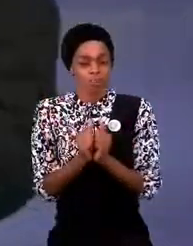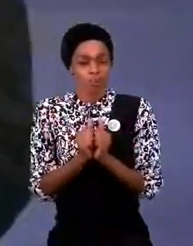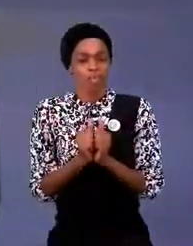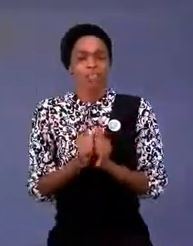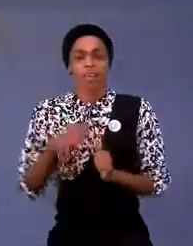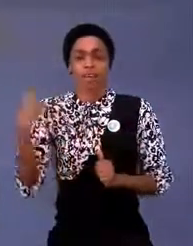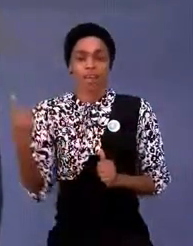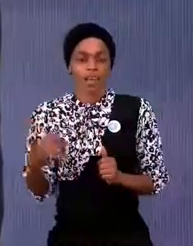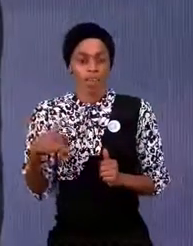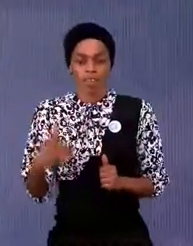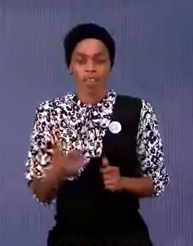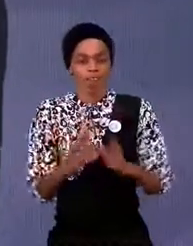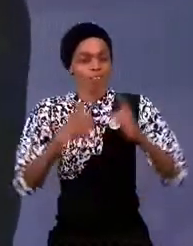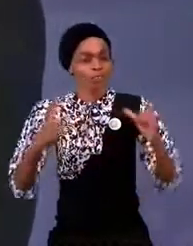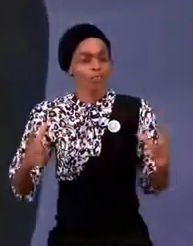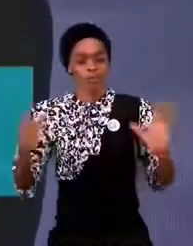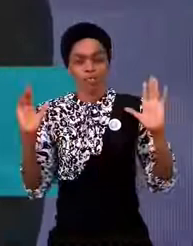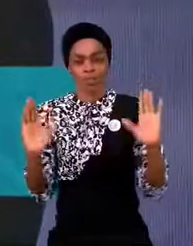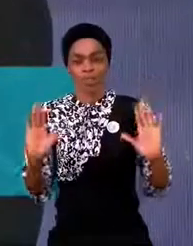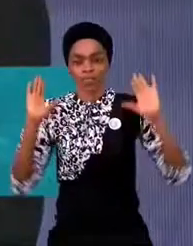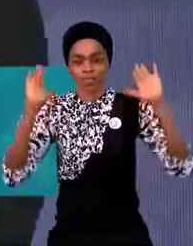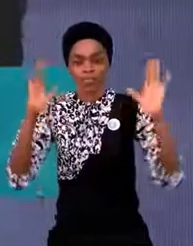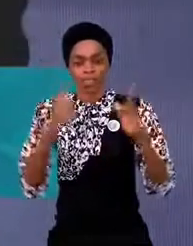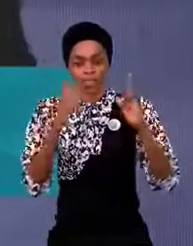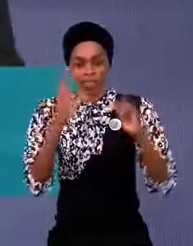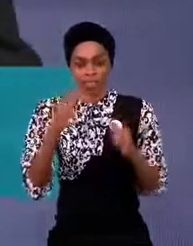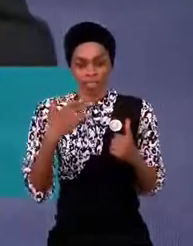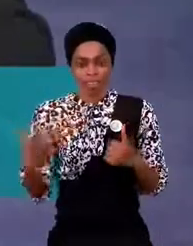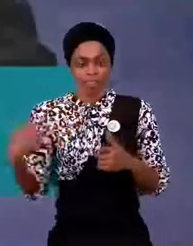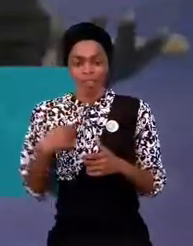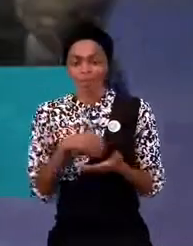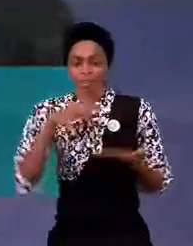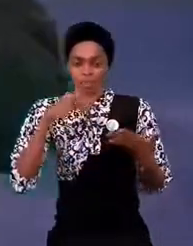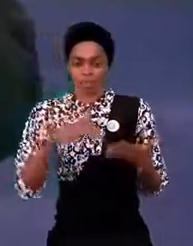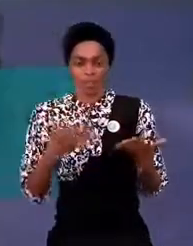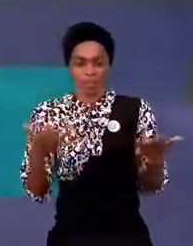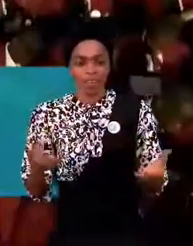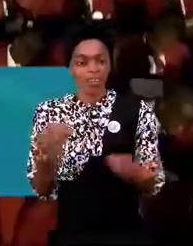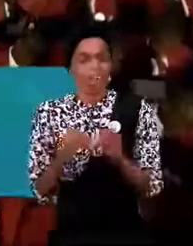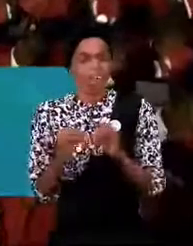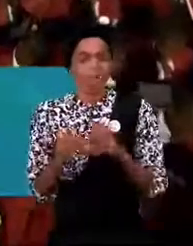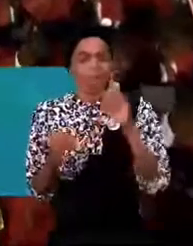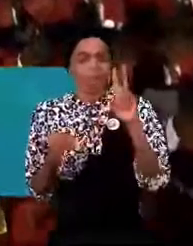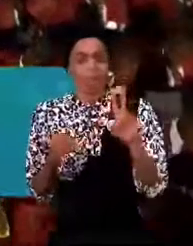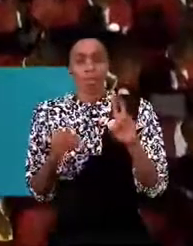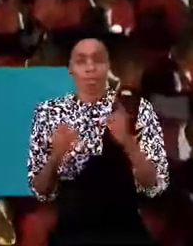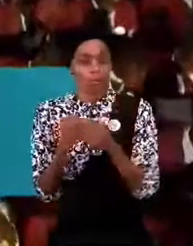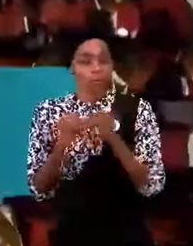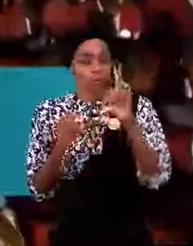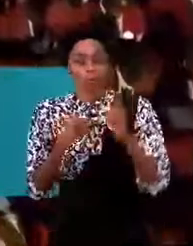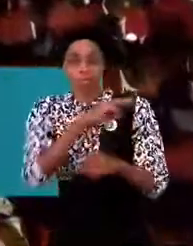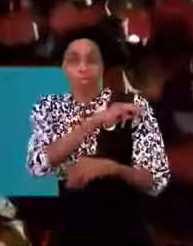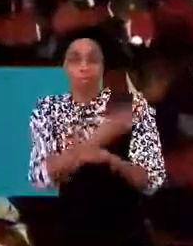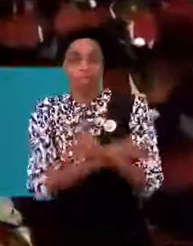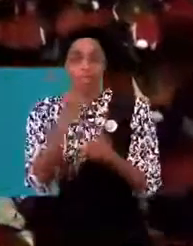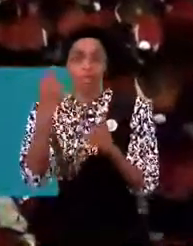Premièrement, la parole puissante de Christ, notre Sauveur. Deuxième point, les puissantes